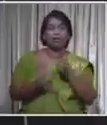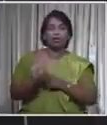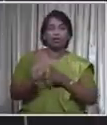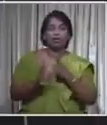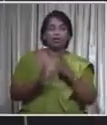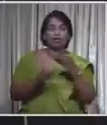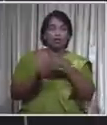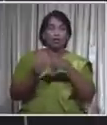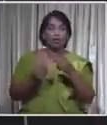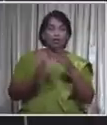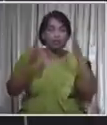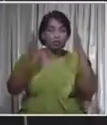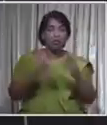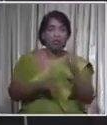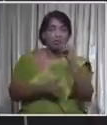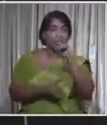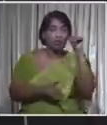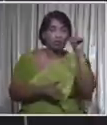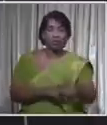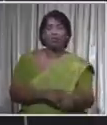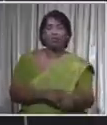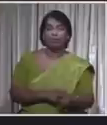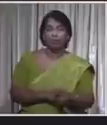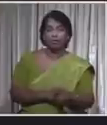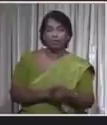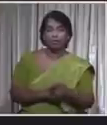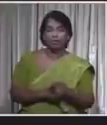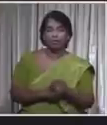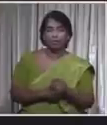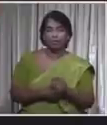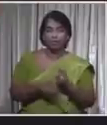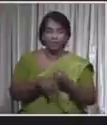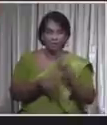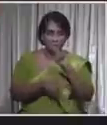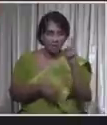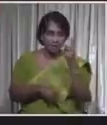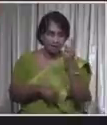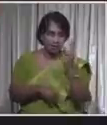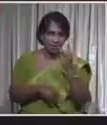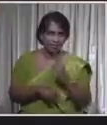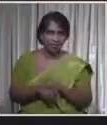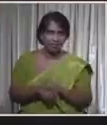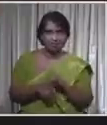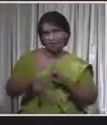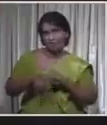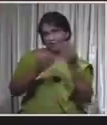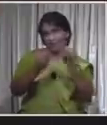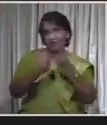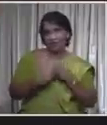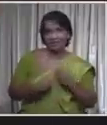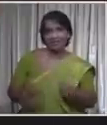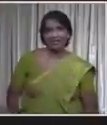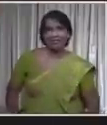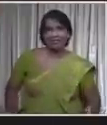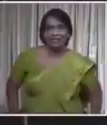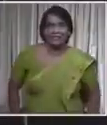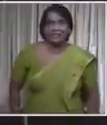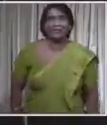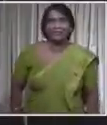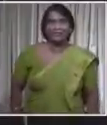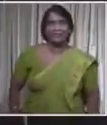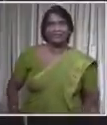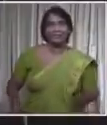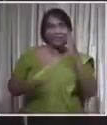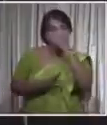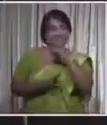රුපියල් 10000යි. හරි මන් තුමා විනාඩි දෙකක් තියෙනවා. ඔය තව කාගෙන් හරි දෙන්න වාරගෙන වට. හරි මේ වගේ ලස්සන